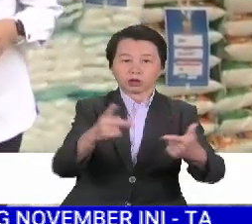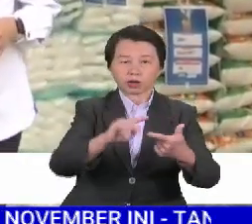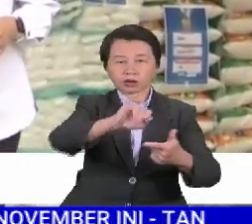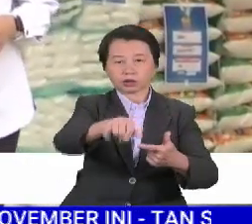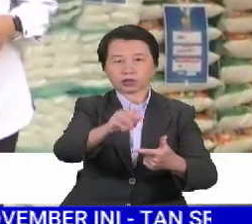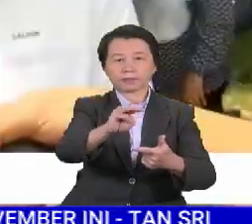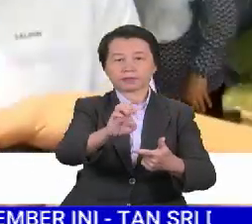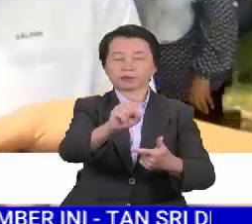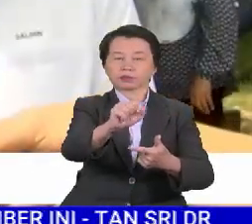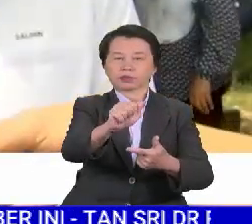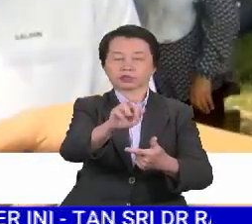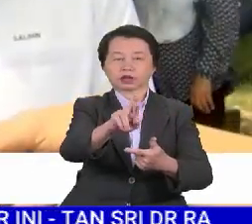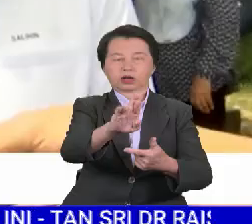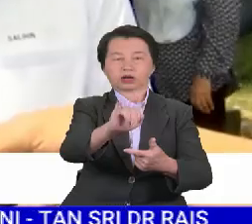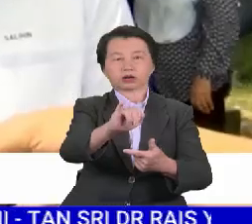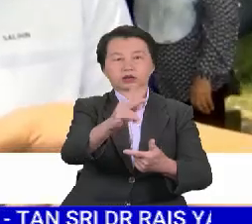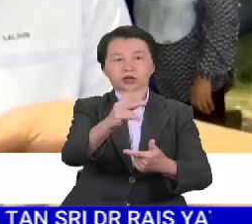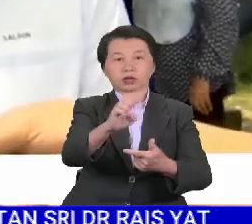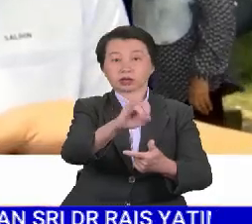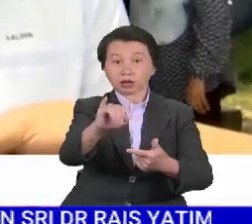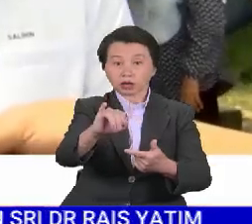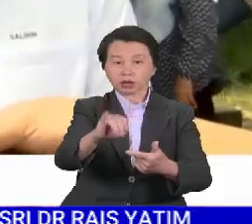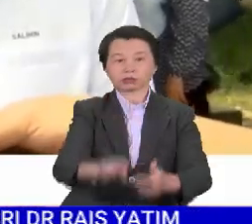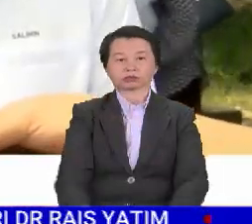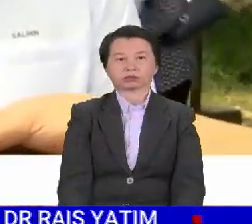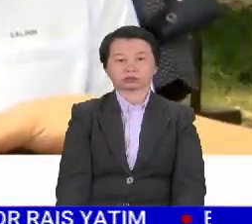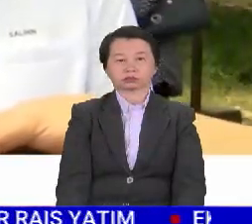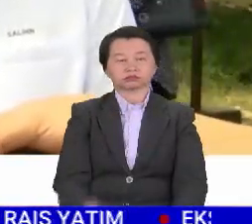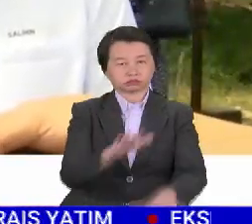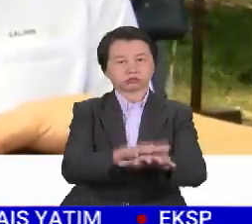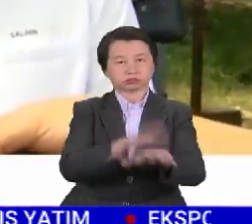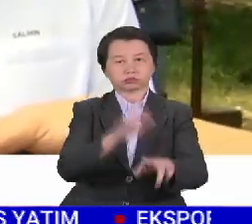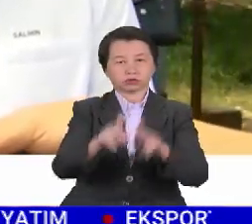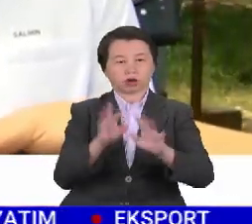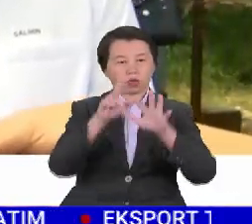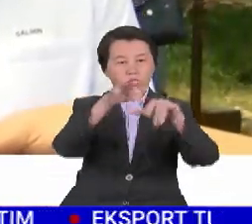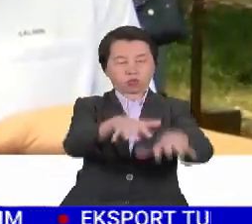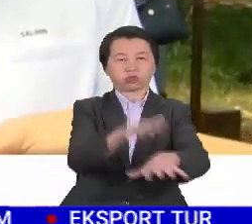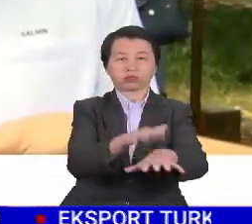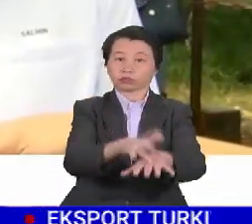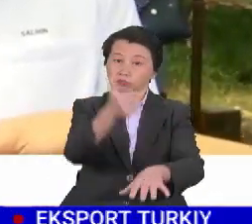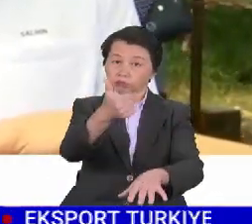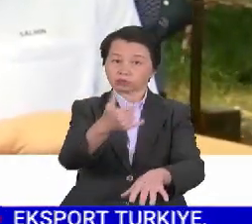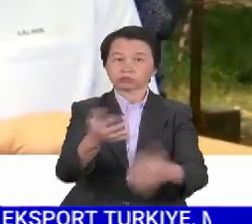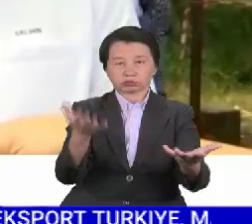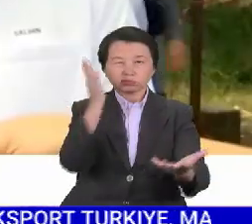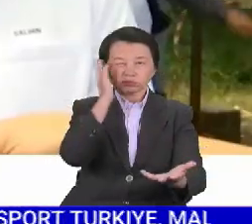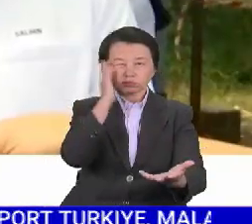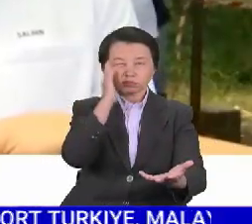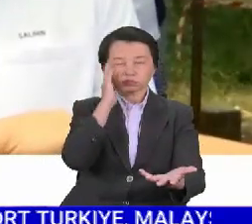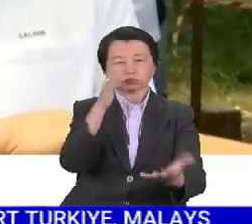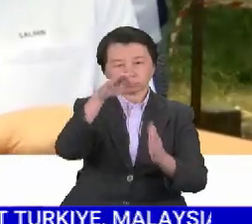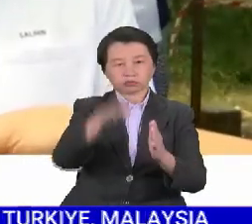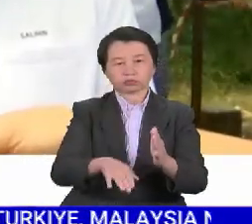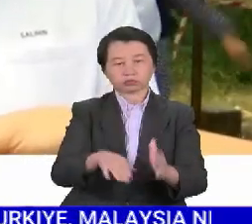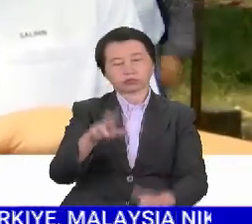Jambu Sarike. Kalau kita lihat dari sambutan, memang itu baik sekali dan malumlah harga dikurangkan